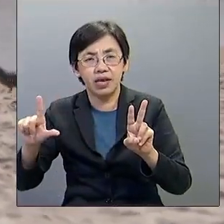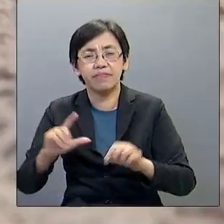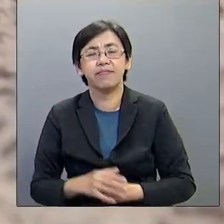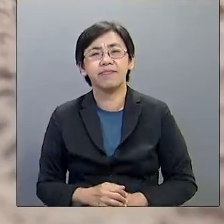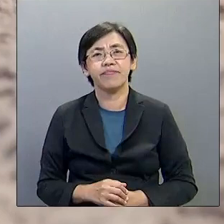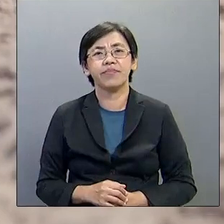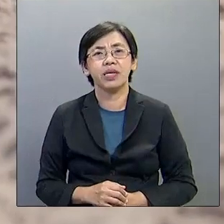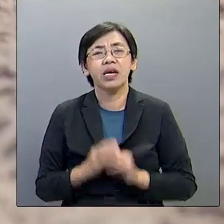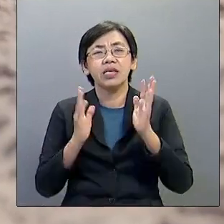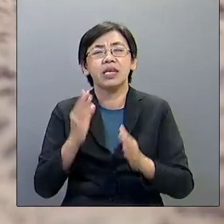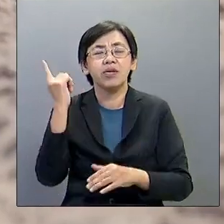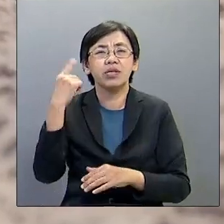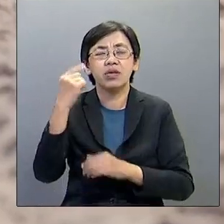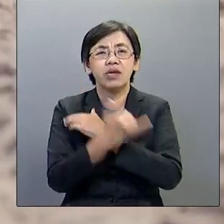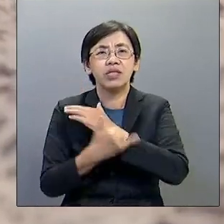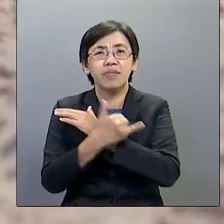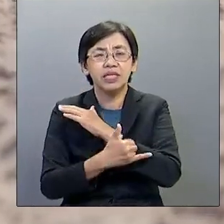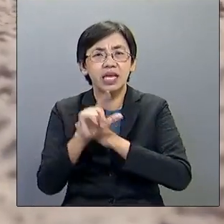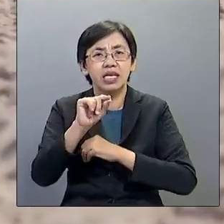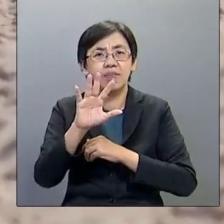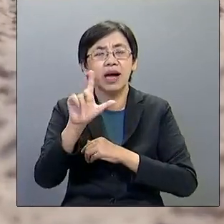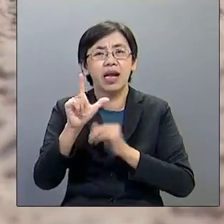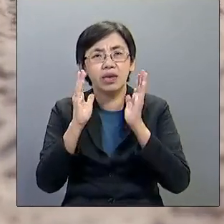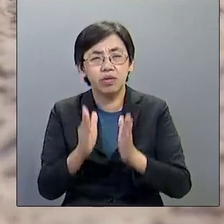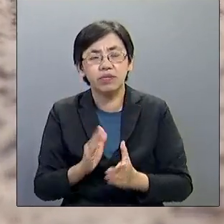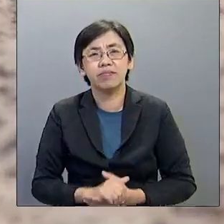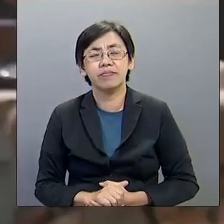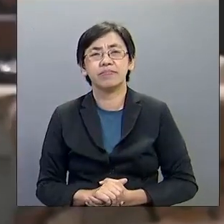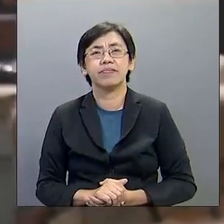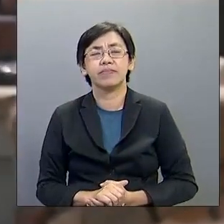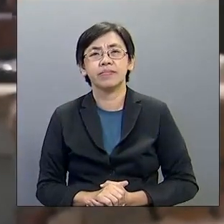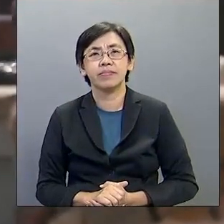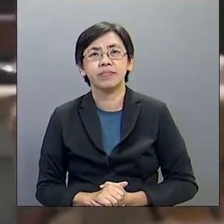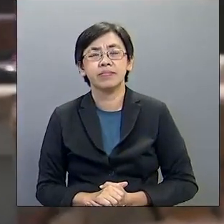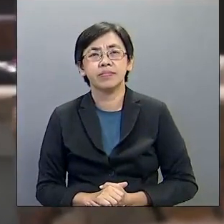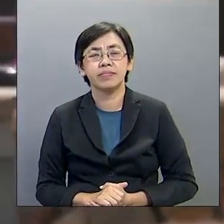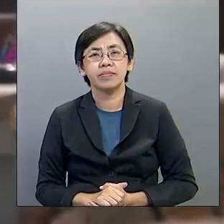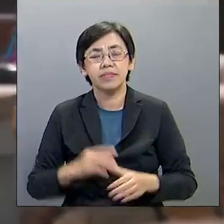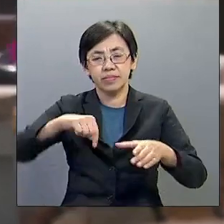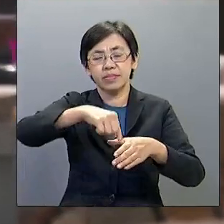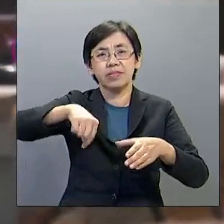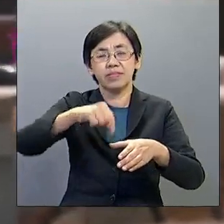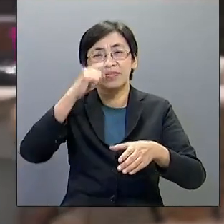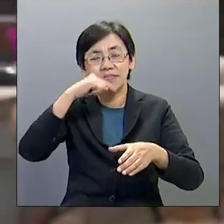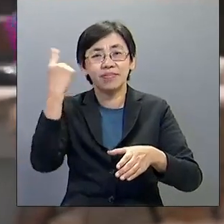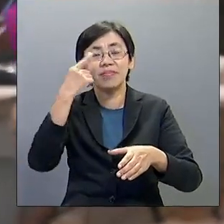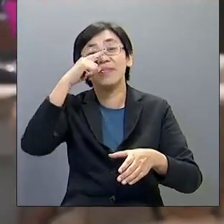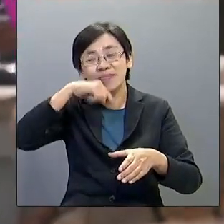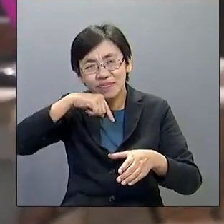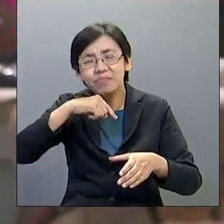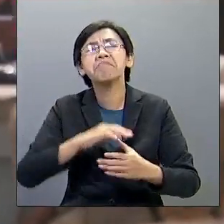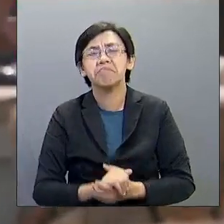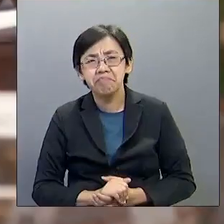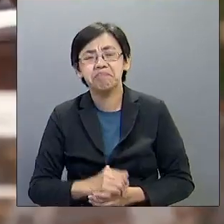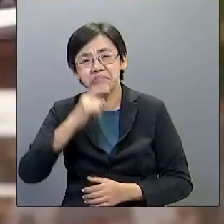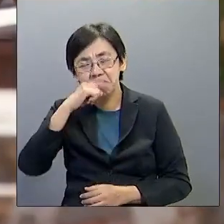จากจำนวนนักท่องเที่ยวต่างชาติ25ล้านคนนะคะส่วนตลาดภายในไทยเที่ยวไทยยืนยันว่ายังมีโคร